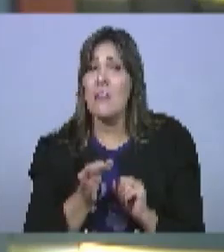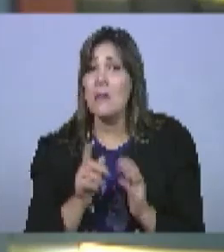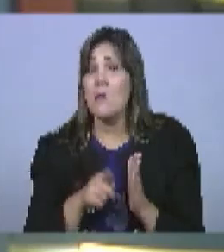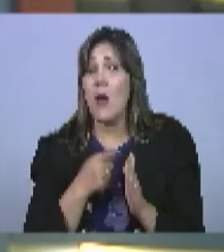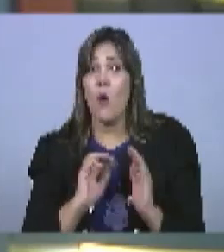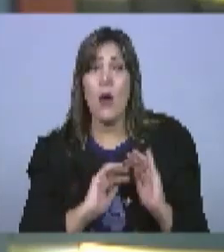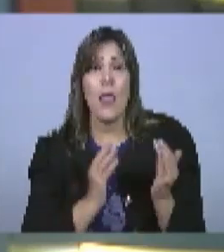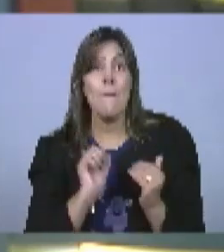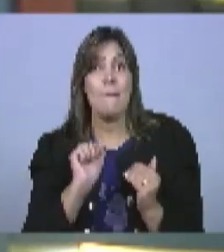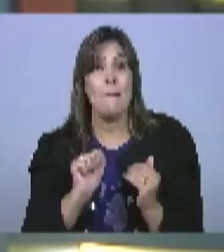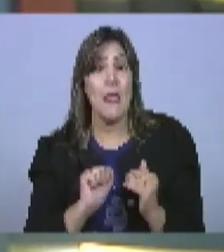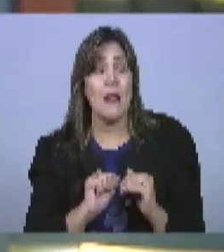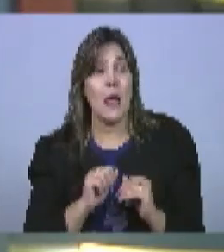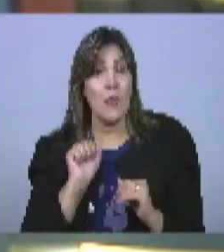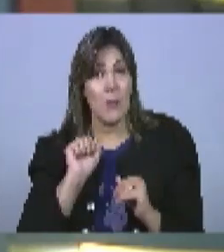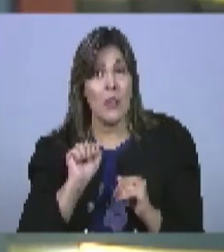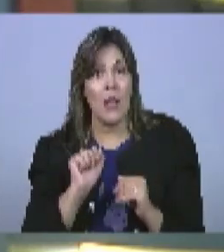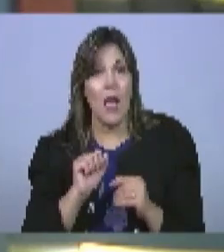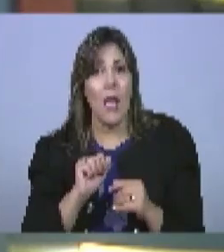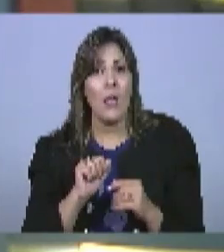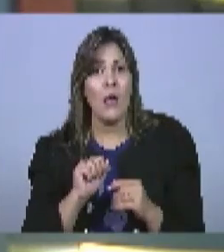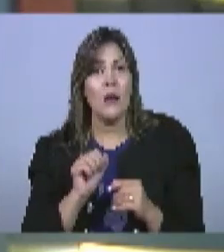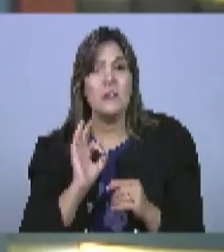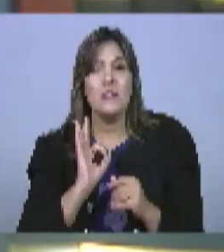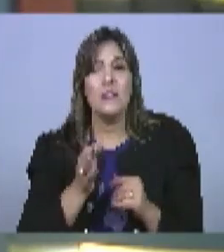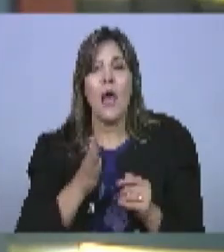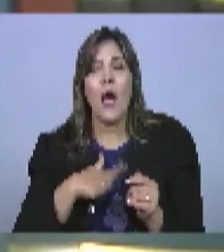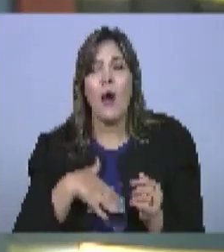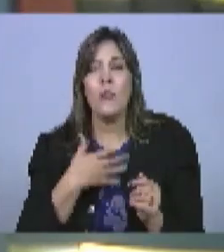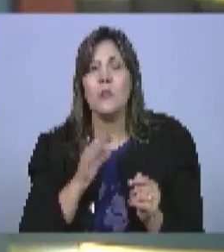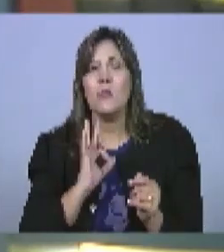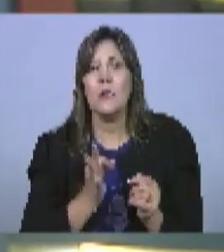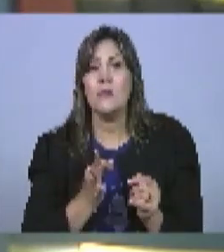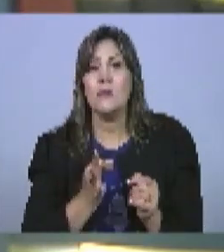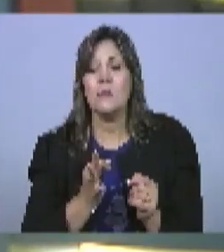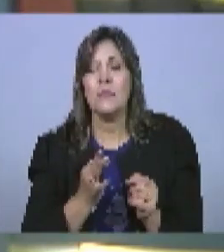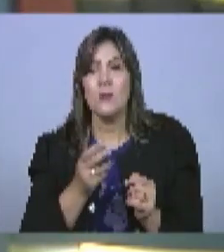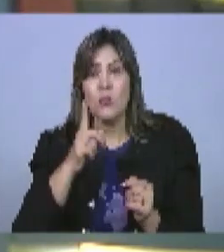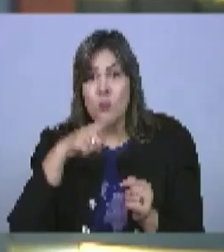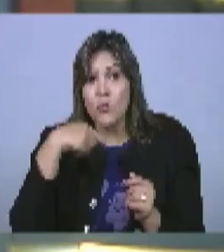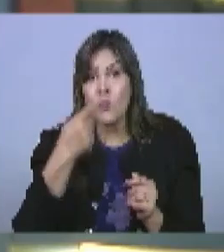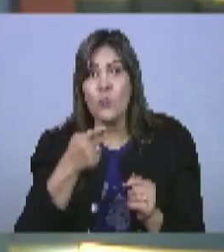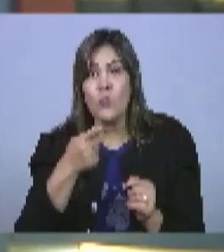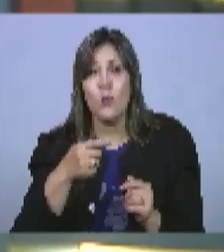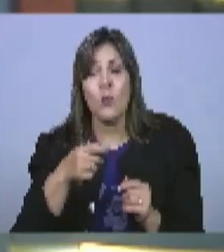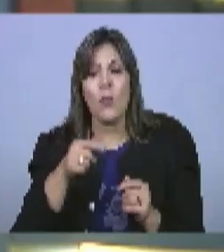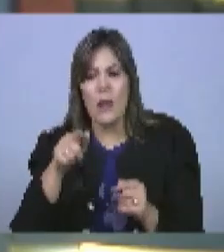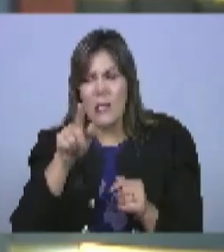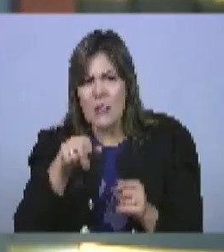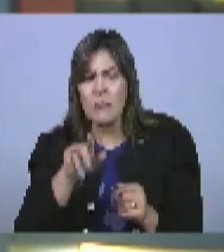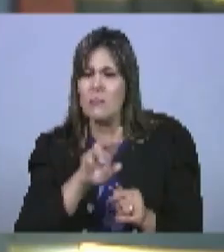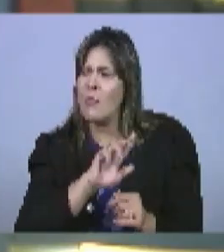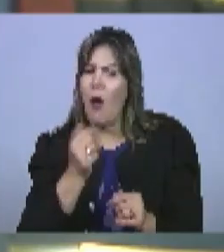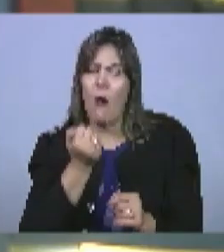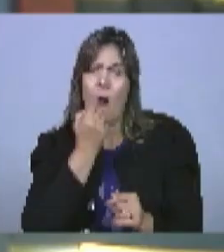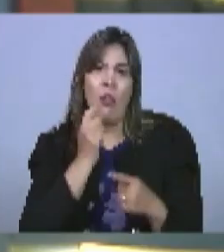ايمانك وعقيدتك عندما تهام بهذه الطريقه انت محتاج ان انت تقول ان هذا الموقف